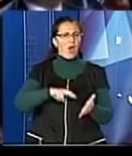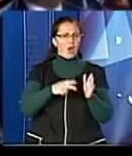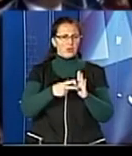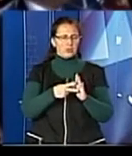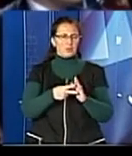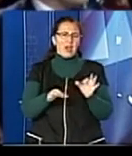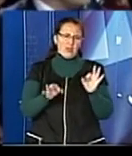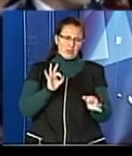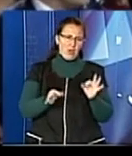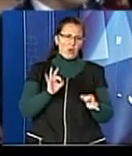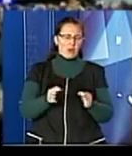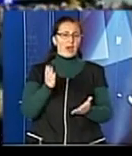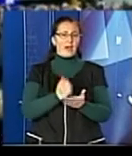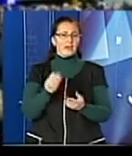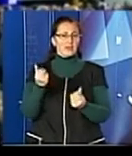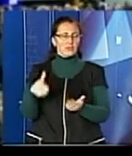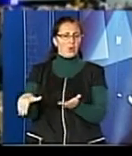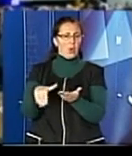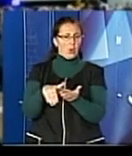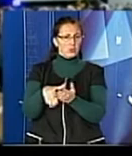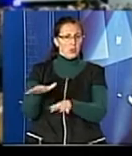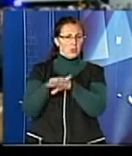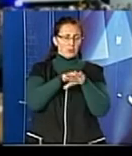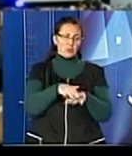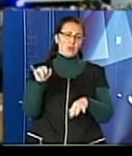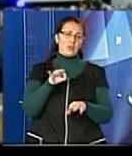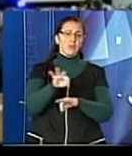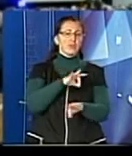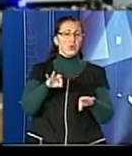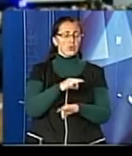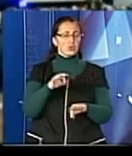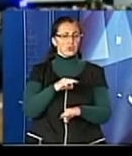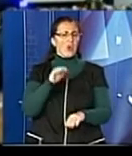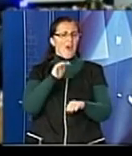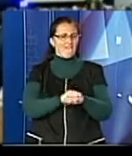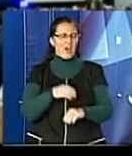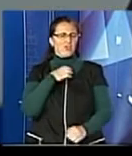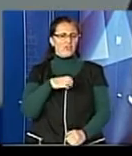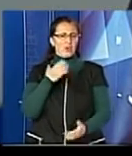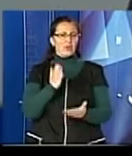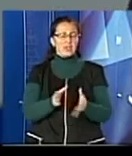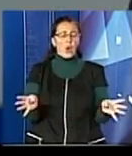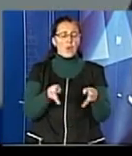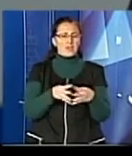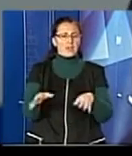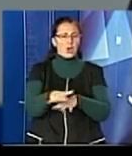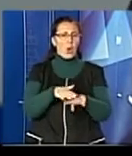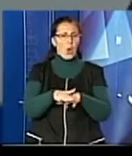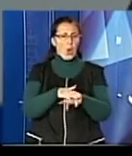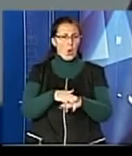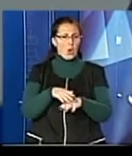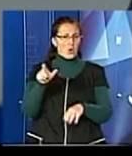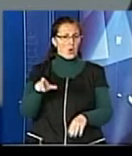є фінансові вливання міжнародних інвестицій та проєктів. Ще одним вагомим фактором на місцях є об'єднання громад. Адже за